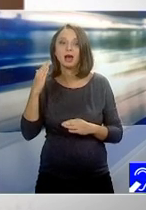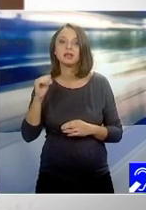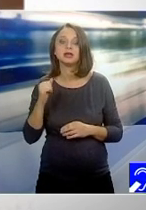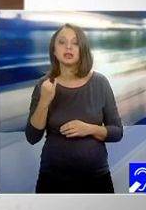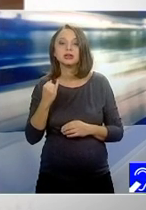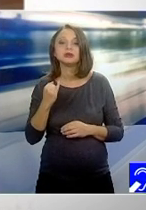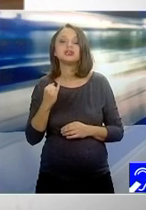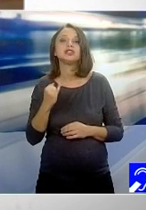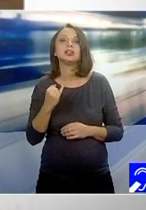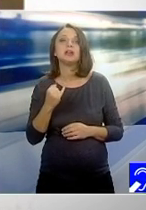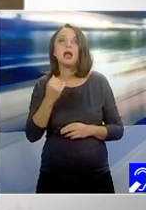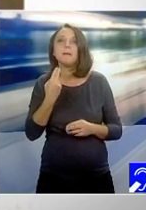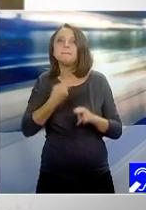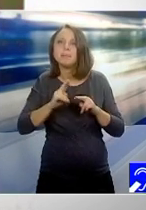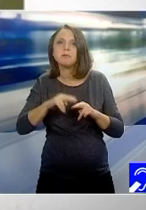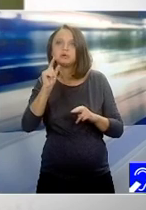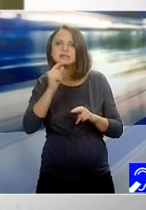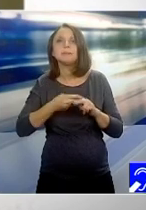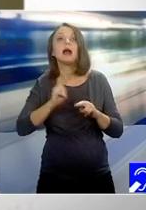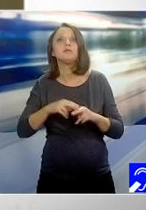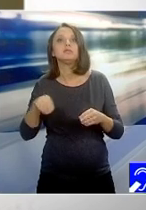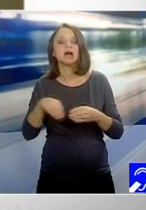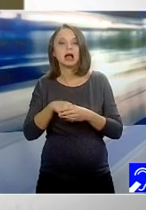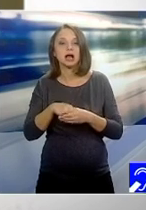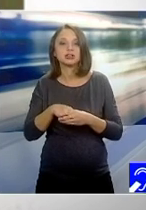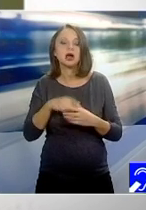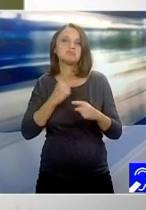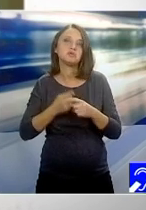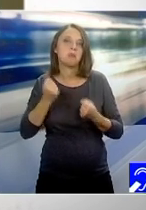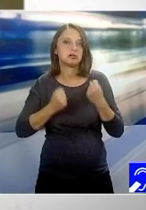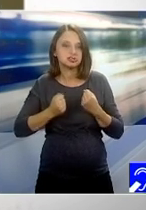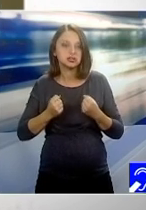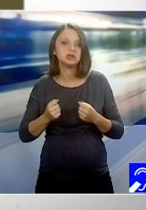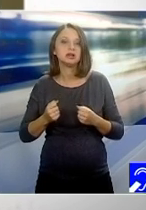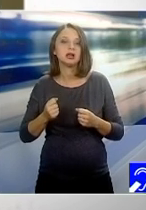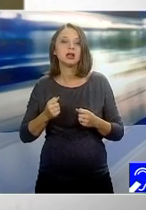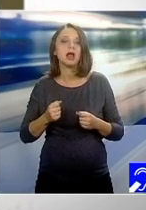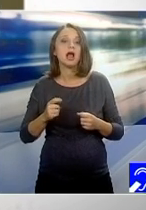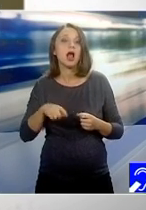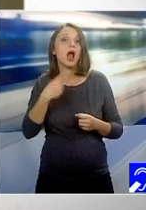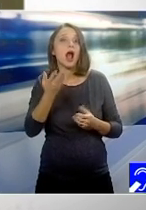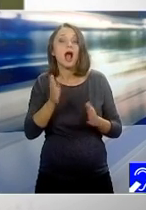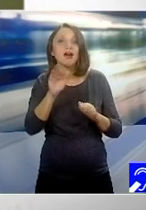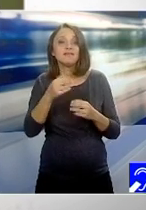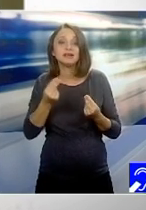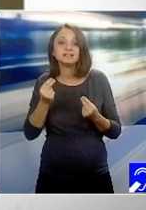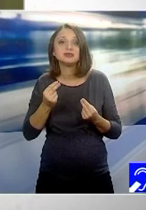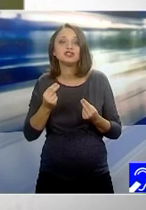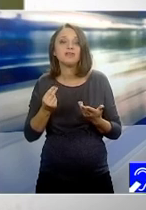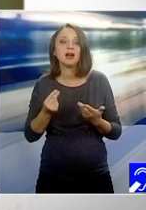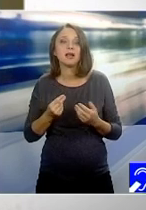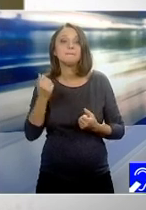doar mică creștere numerică, ca atribuții sau ca dotări materiale, Aveți deja? Da. Avem, că asta e foarte important.